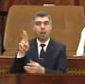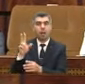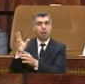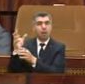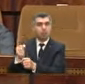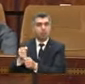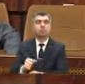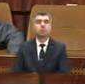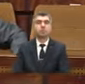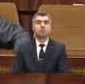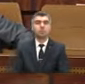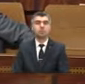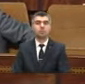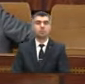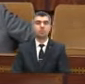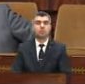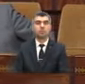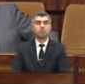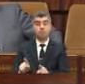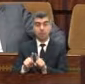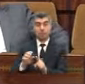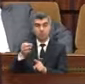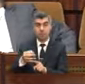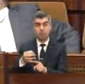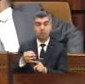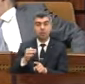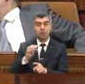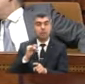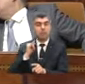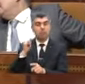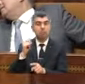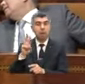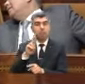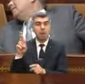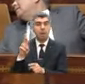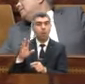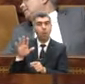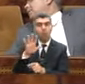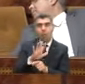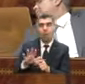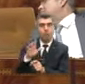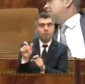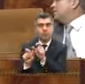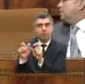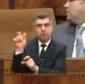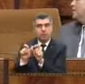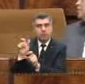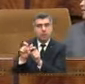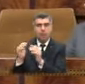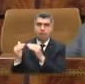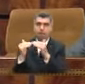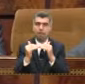الله، من منطلق حرص جلالة الملك على تمتيع كافة المواطنات